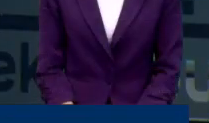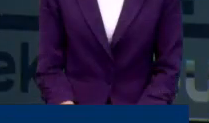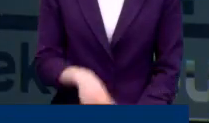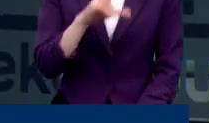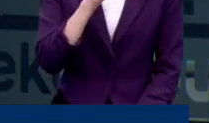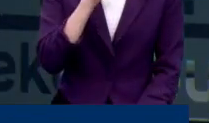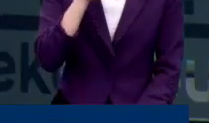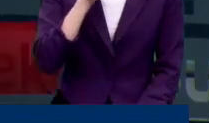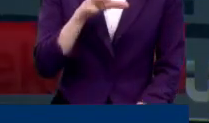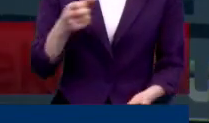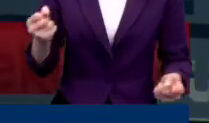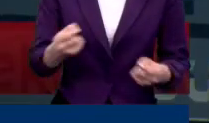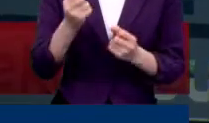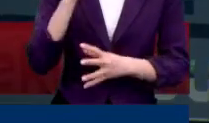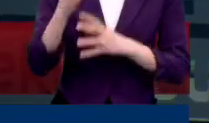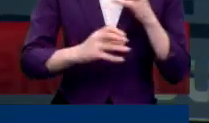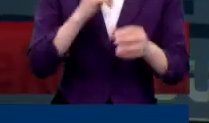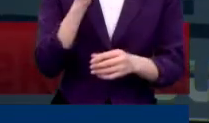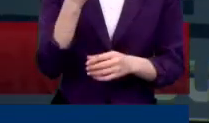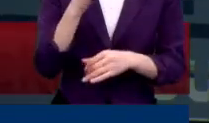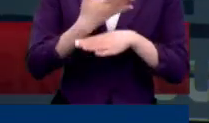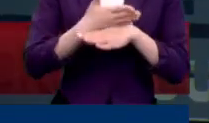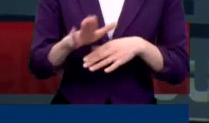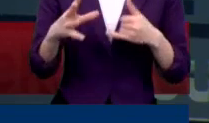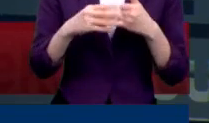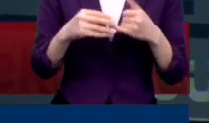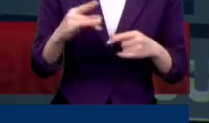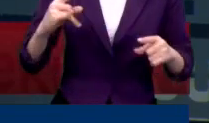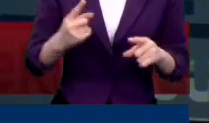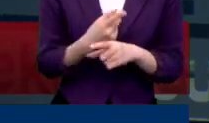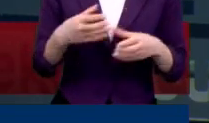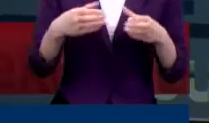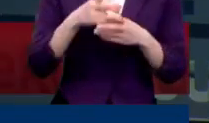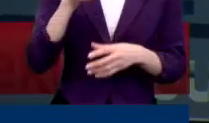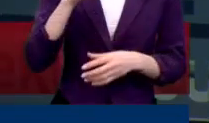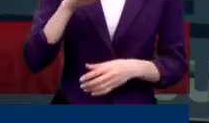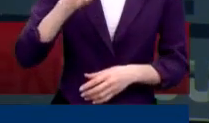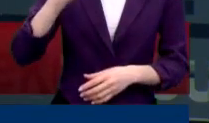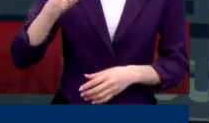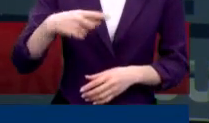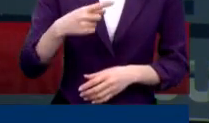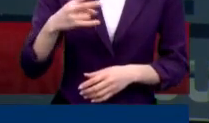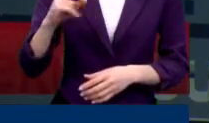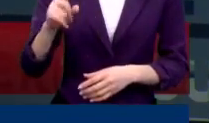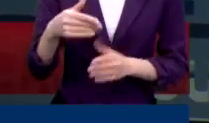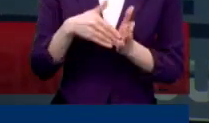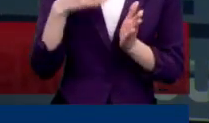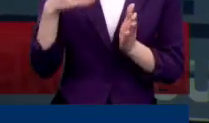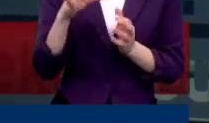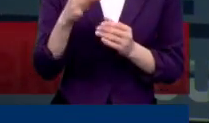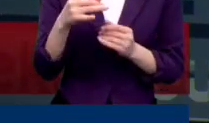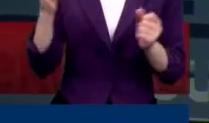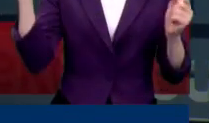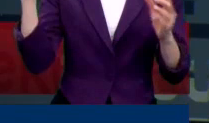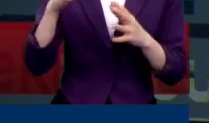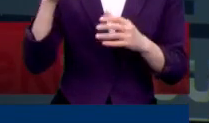Казахмыс поддержал всемирную акцию «Часть земли». Впервые предприятия холдинга час на час отказались от наружного освещения.